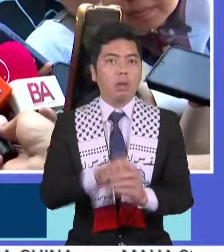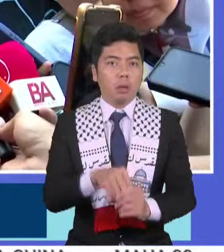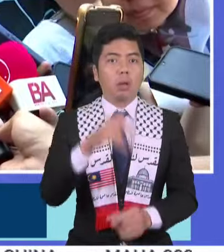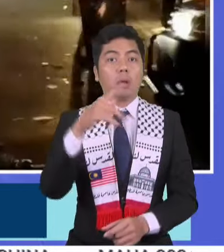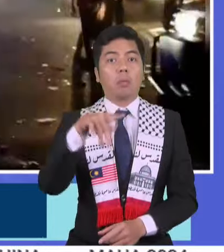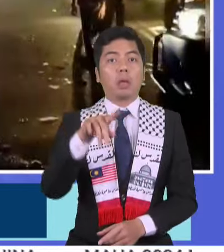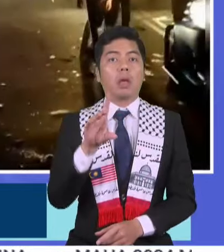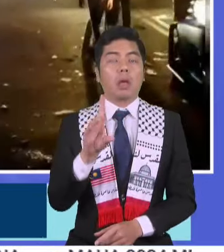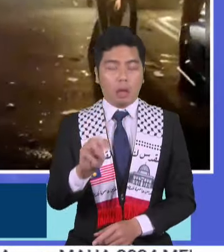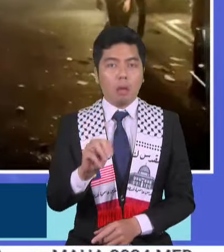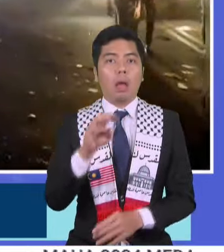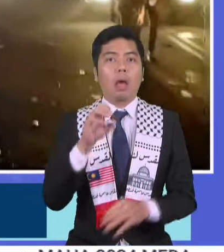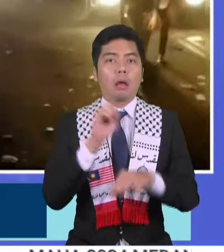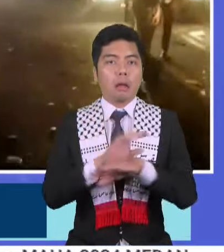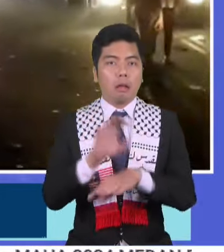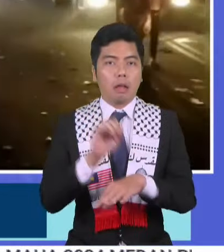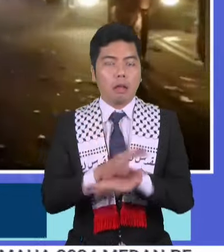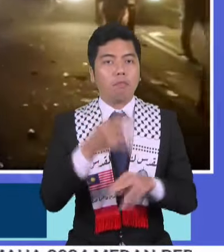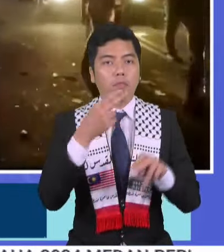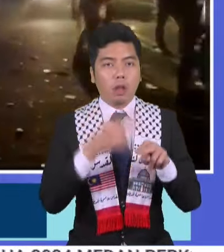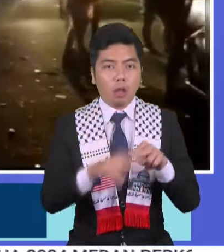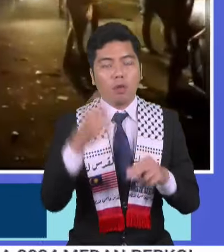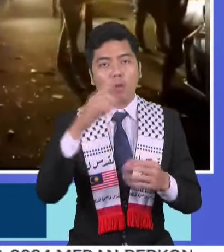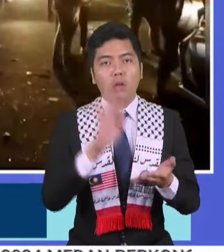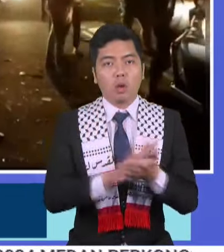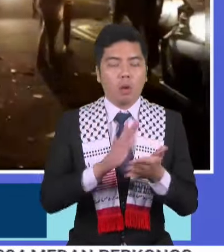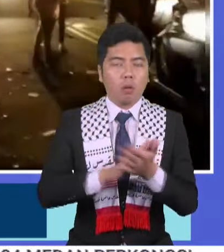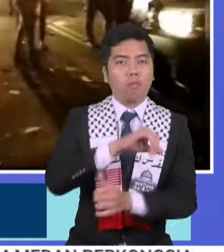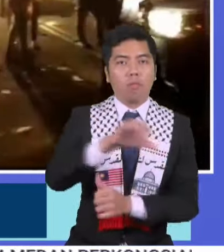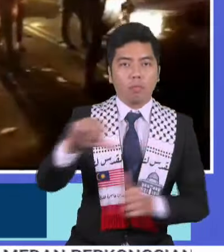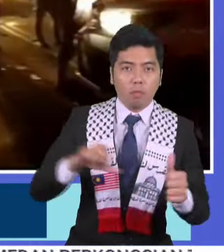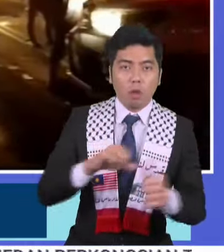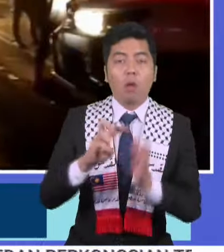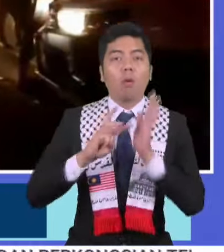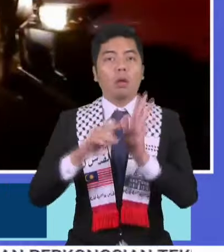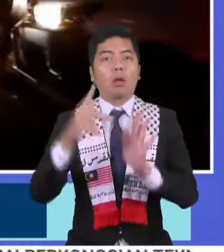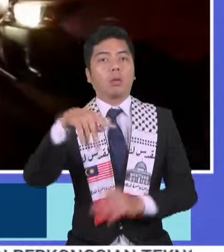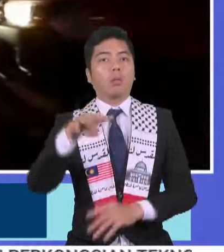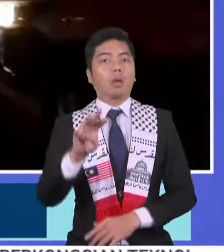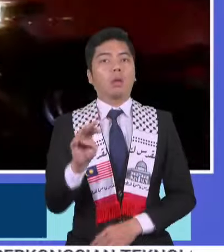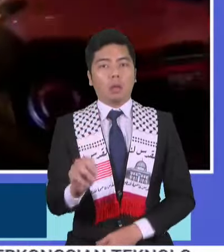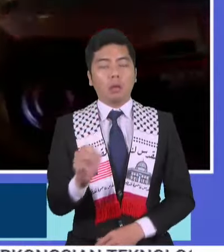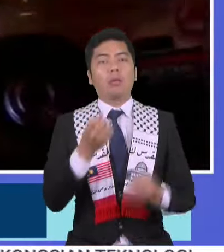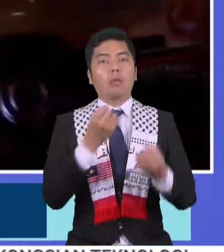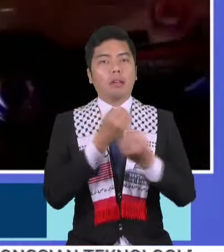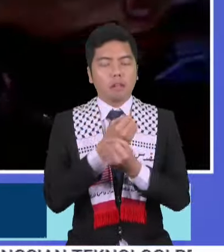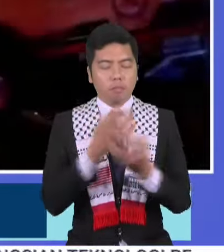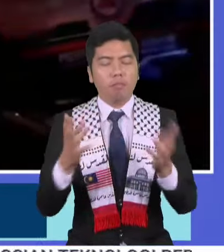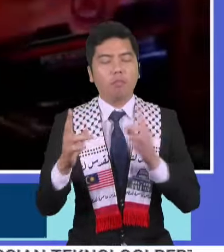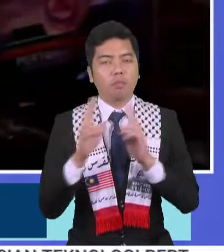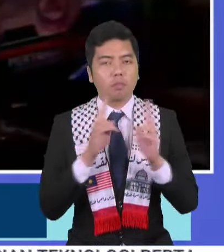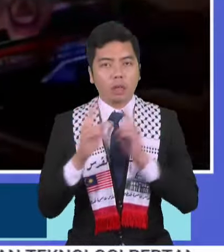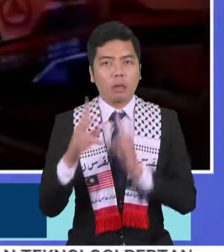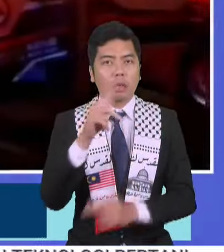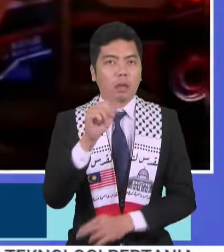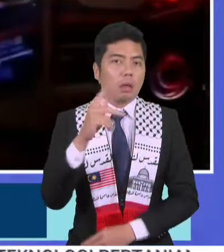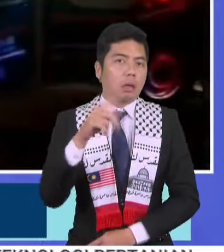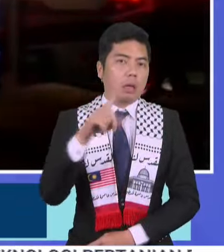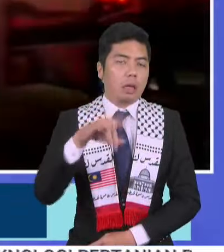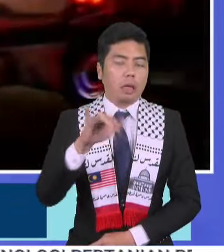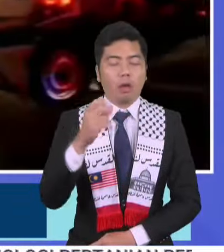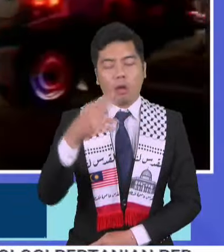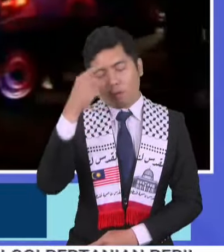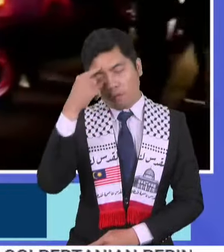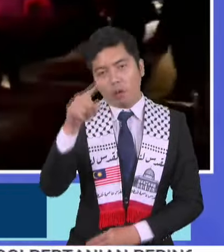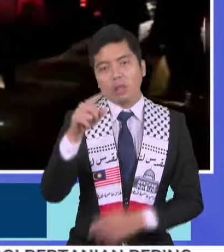akan menghantar kaunselor ke sekolah bagi memberi sokongan psikososial. Mewakili KPM, Menteri berkaitan turut mengucapkan takziah kepada